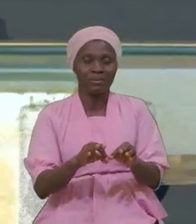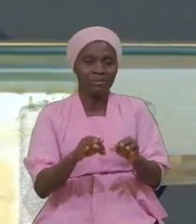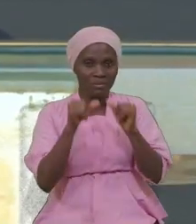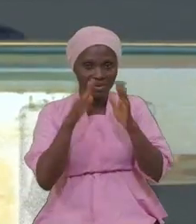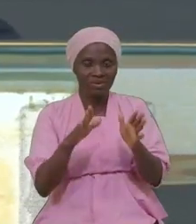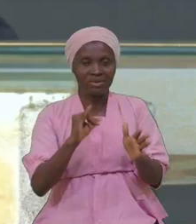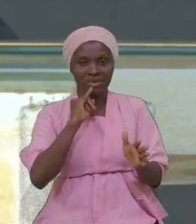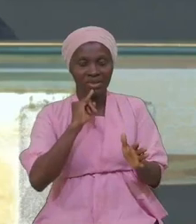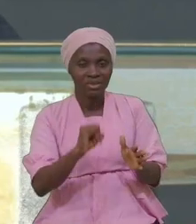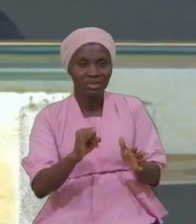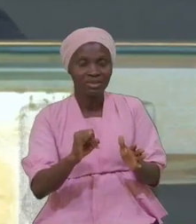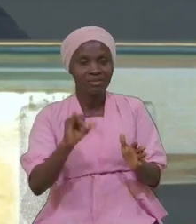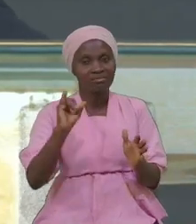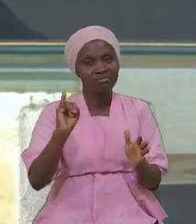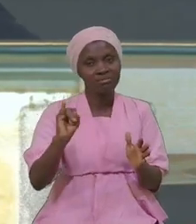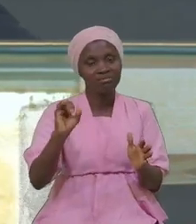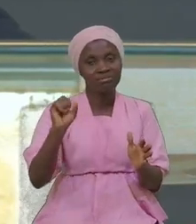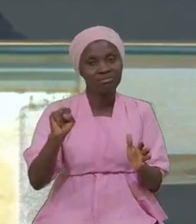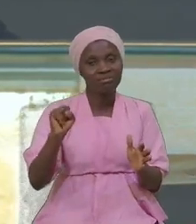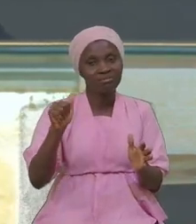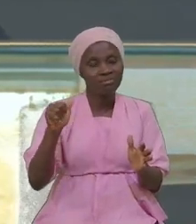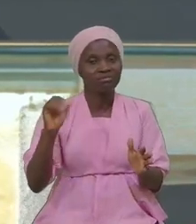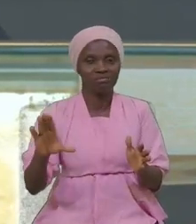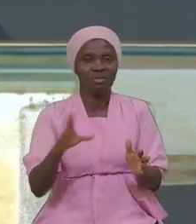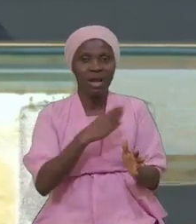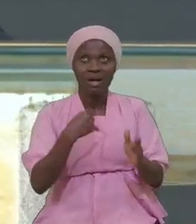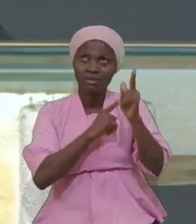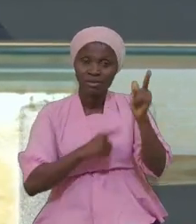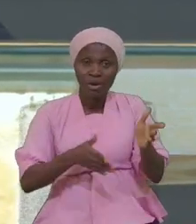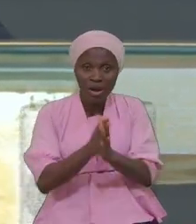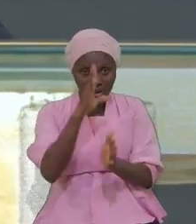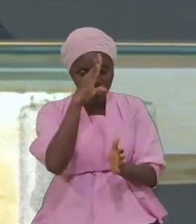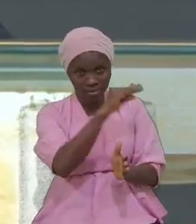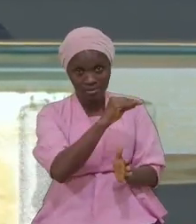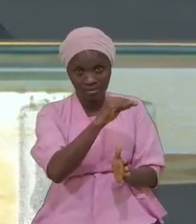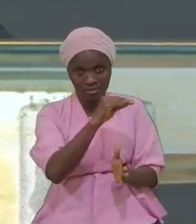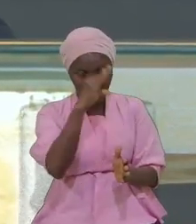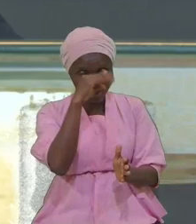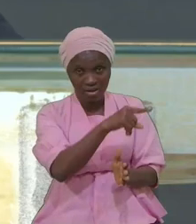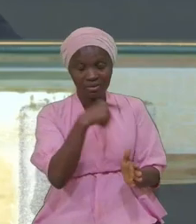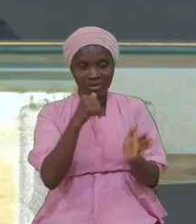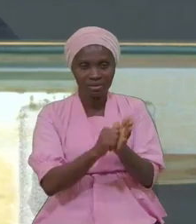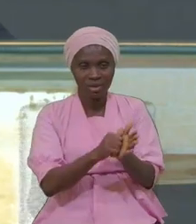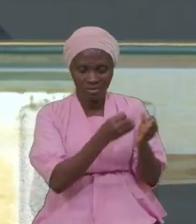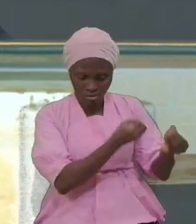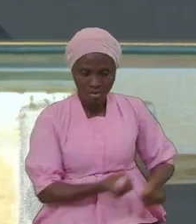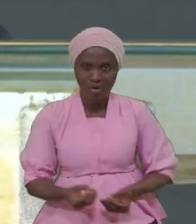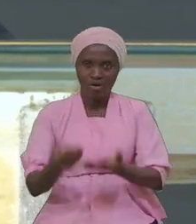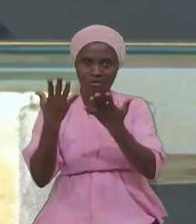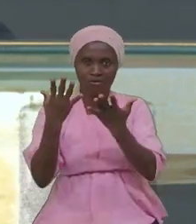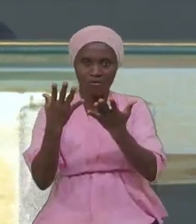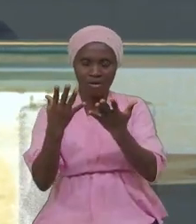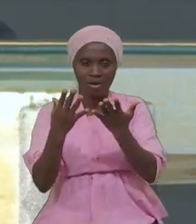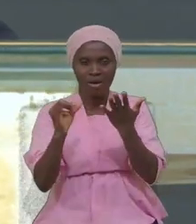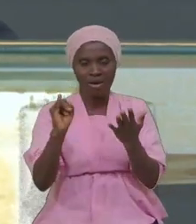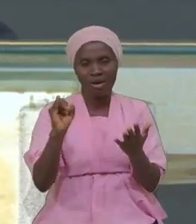qu'il est, Isaac, le Seigneur lui disait de lui offrir Isaac. Il nous a dit qu'il l'a